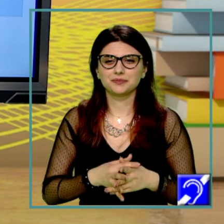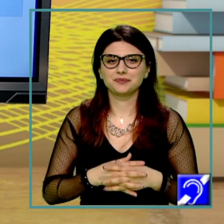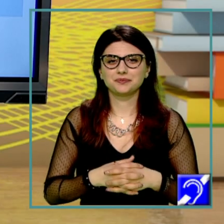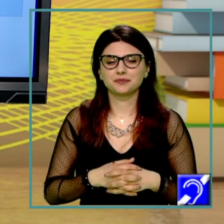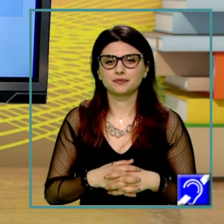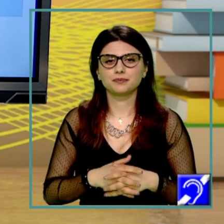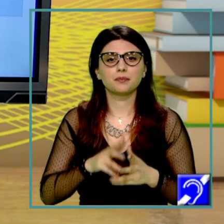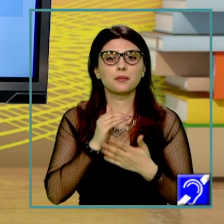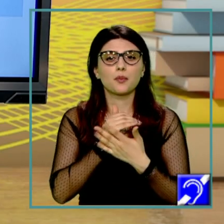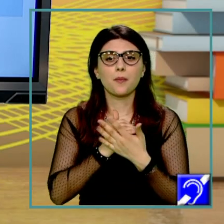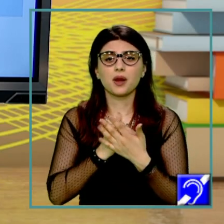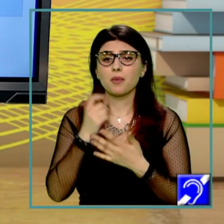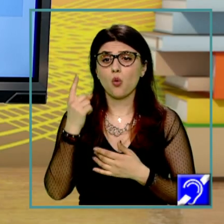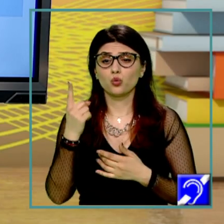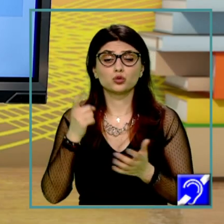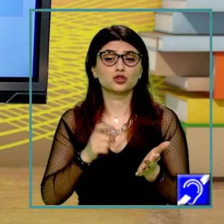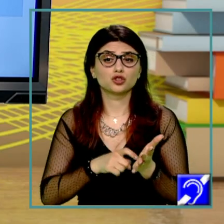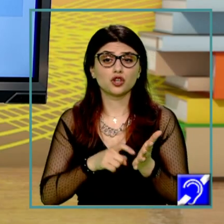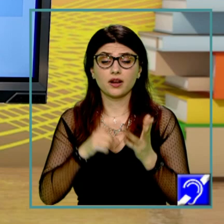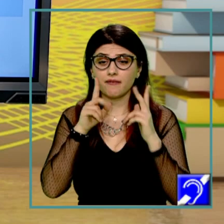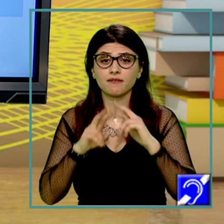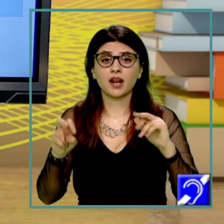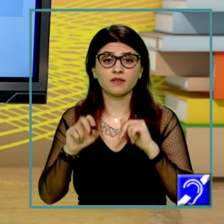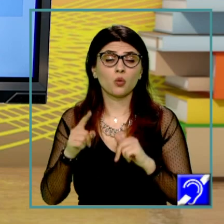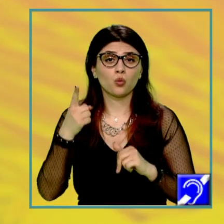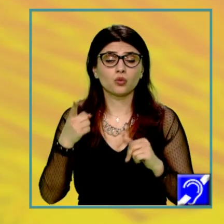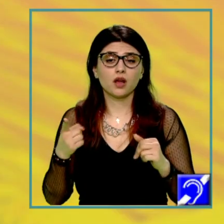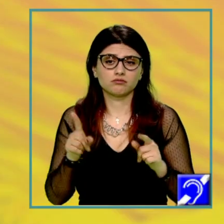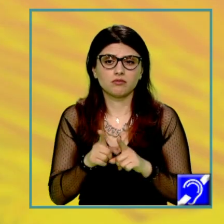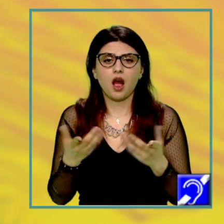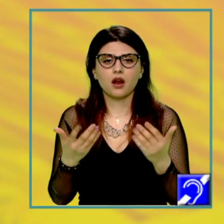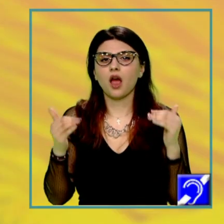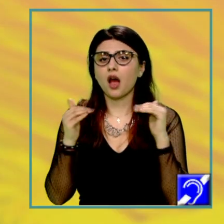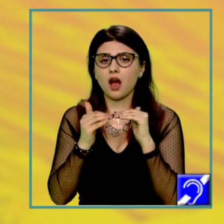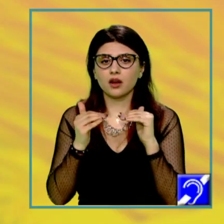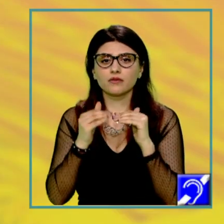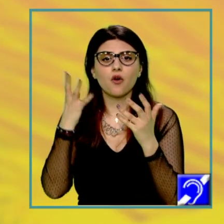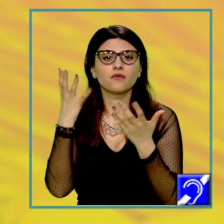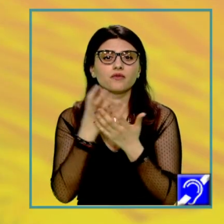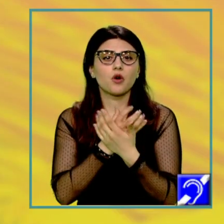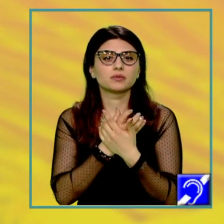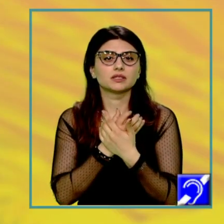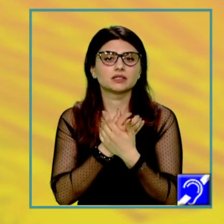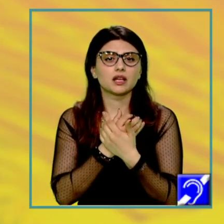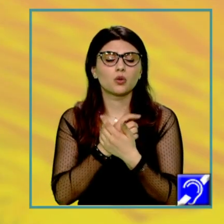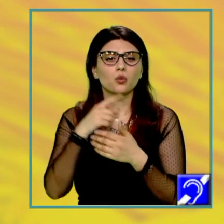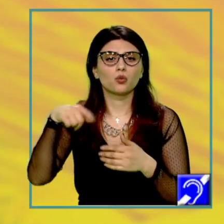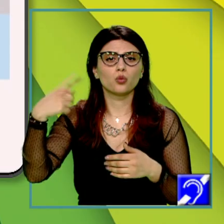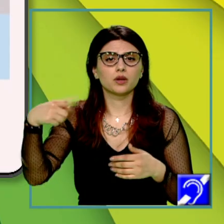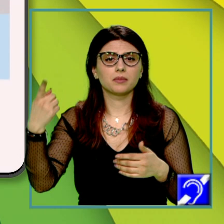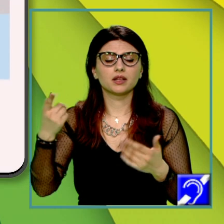va problemă unu se cere verificarea unei egalități vom Ține cont de următoarele